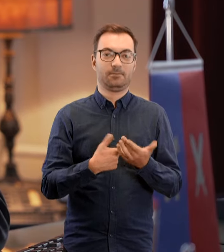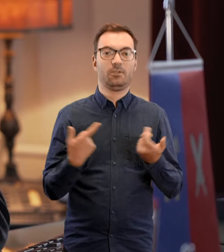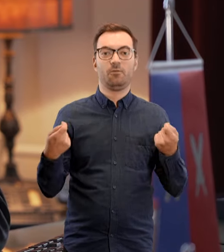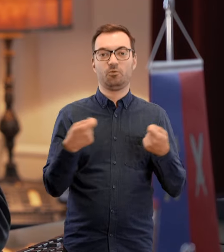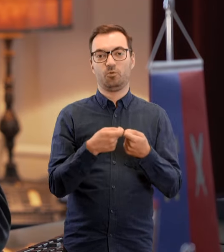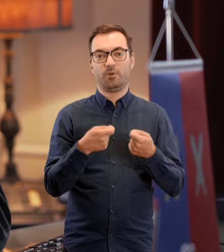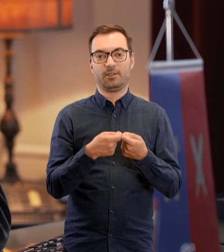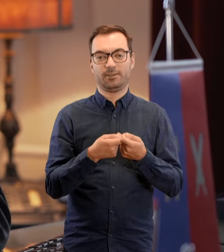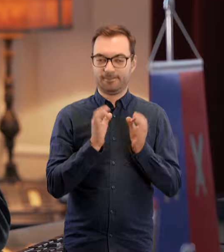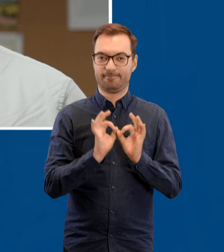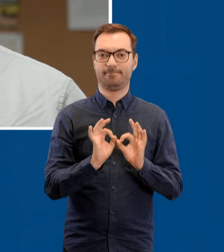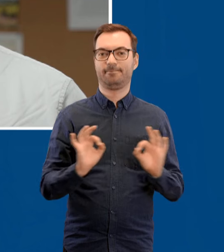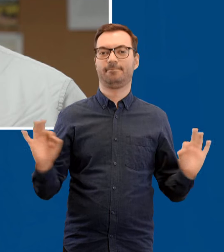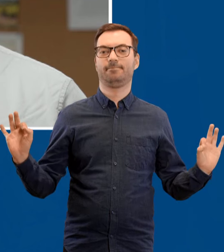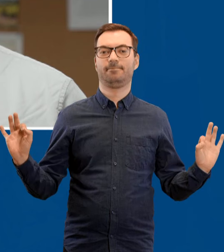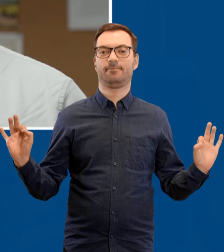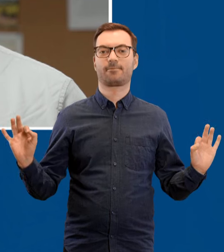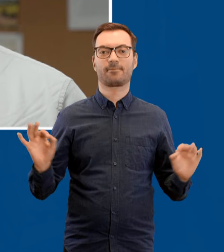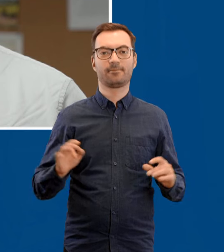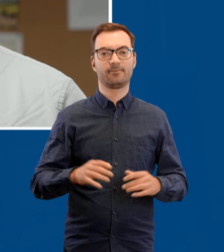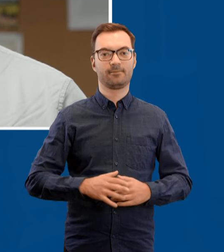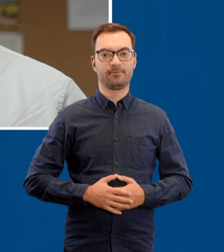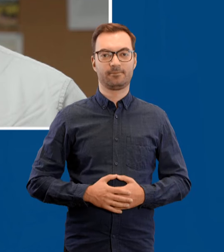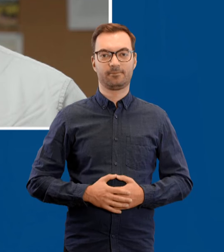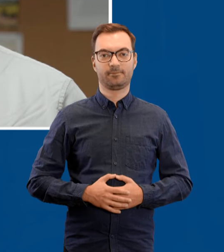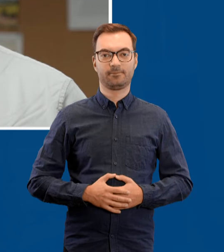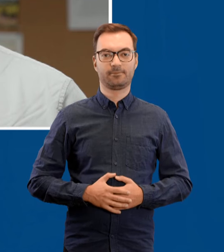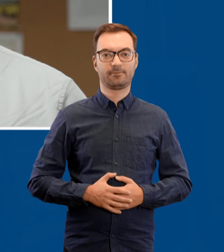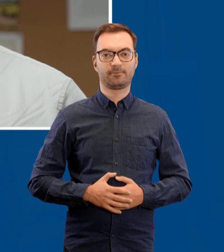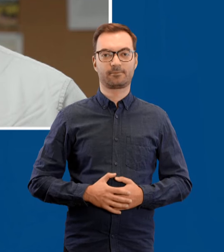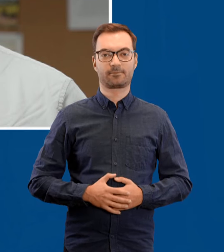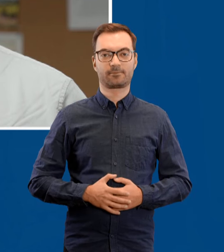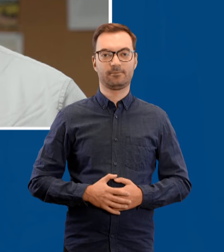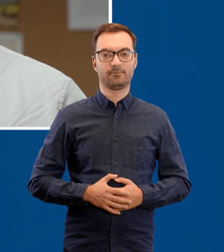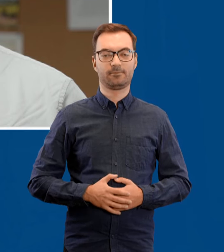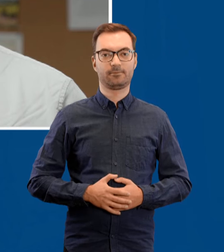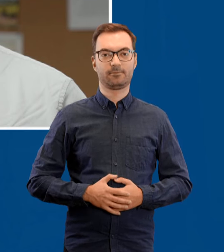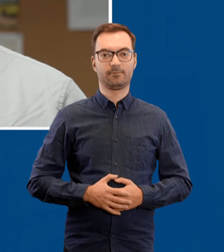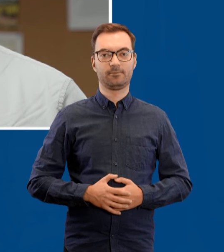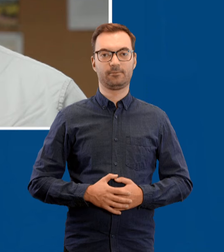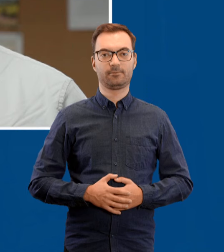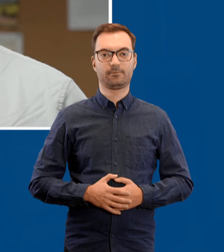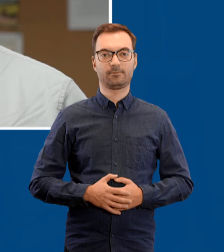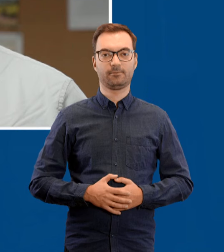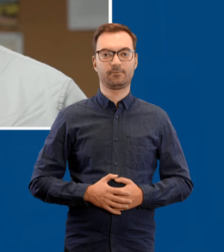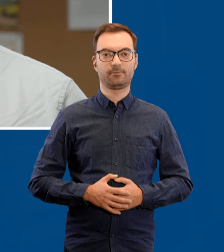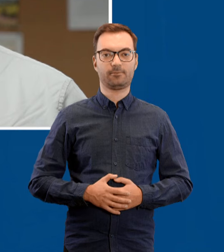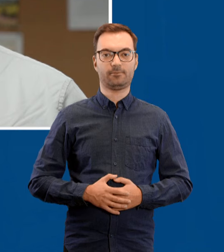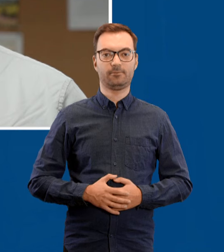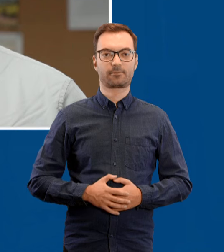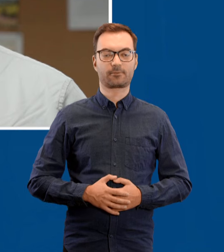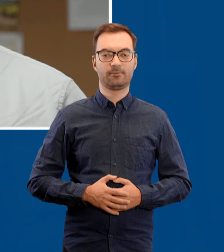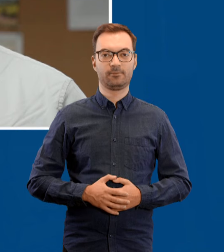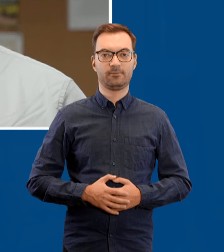współpraca układa się harmonijnie. Mówi magister Sławomir Szarek, Biuro do Spraw Osób z Niepełnosprawnościami